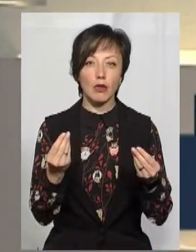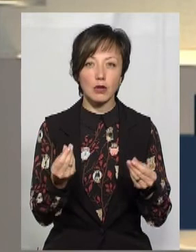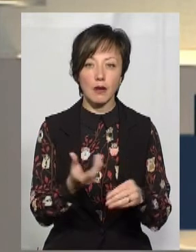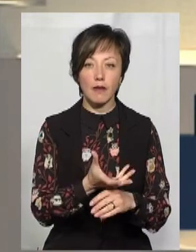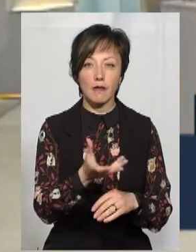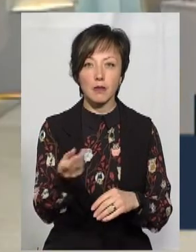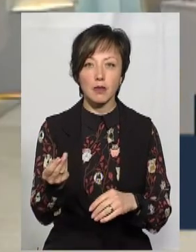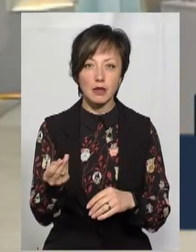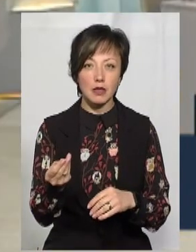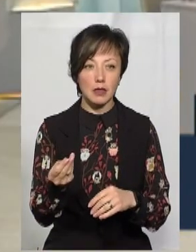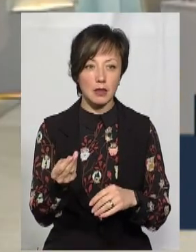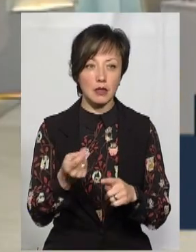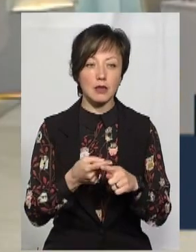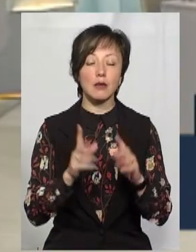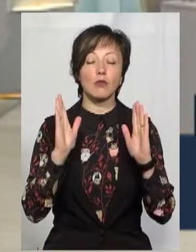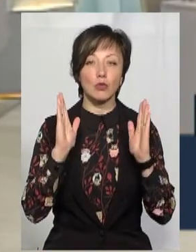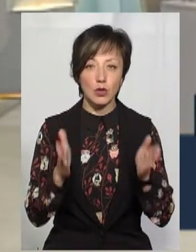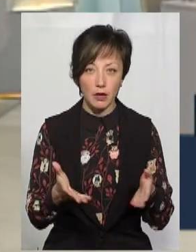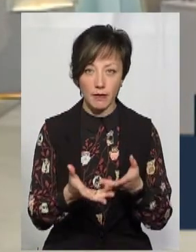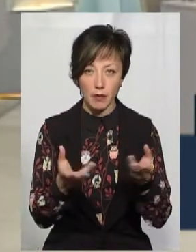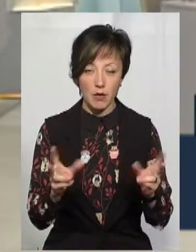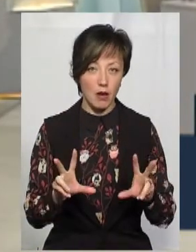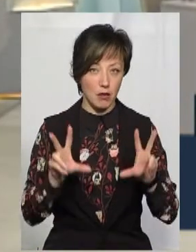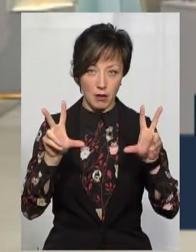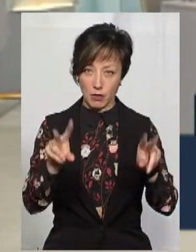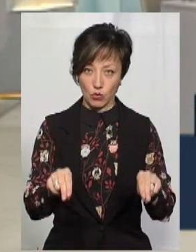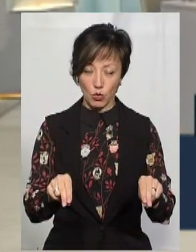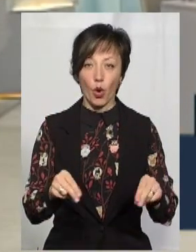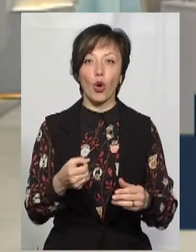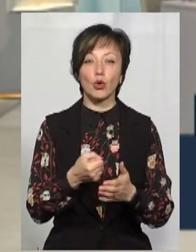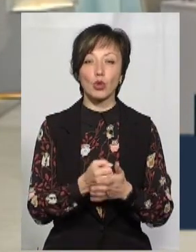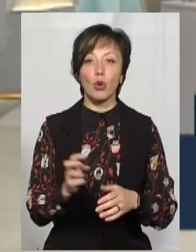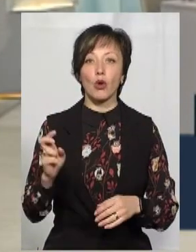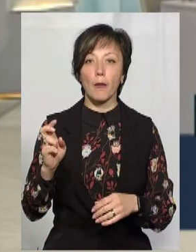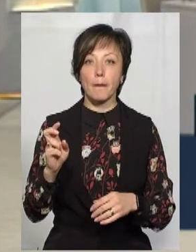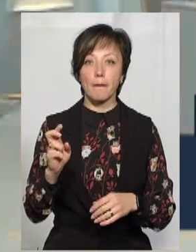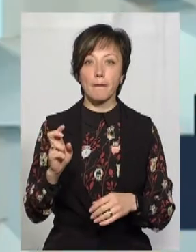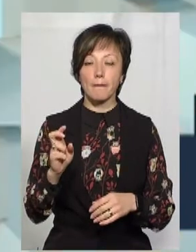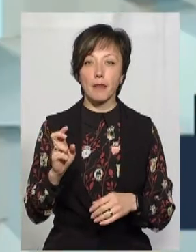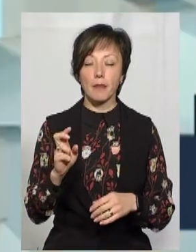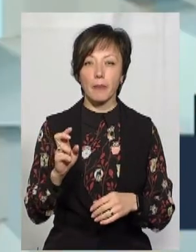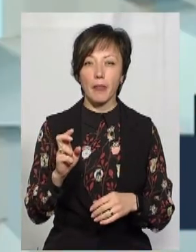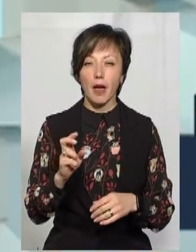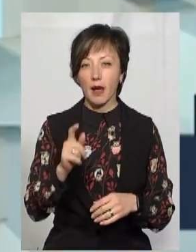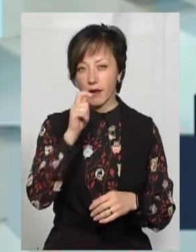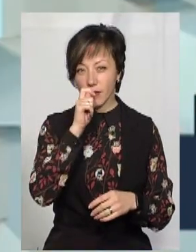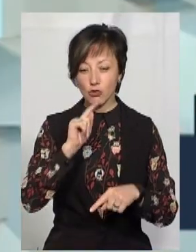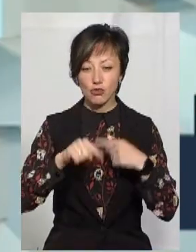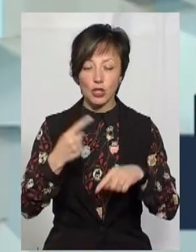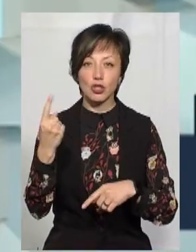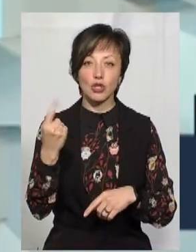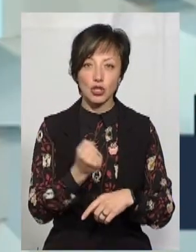на виплату саме в квітні. Тому ця сума буде виплачена, це я можу гарантувати. Щодо березня рішення вже найближчим часом, що до квітня, десь приблизно